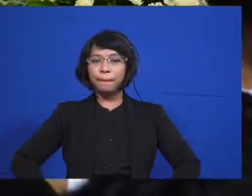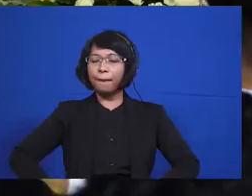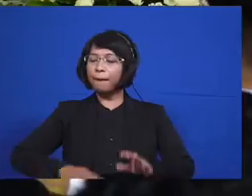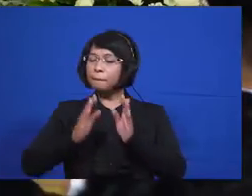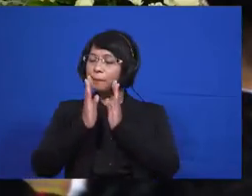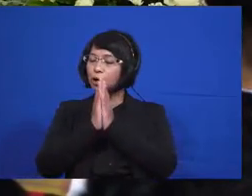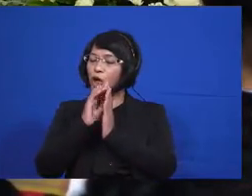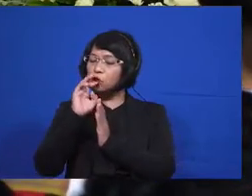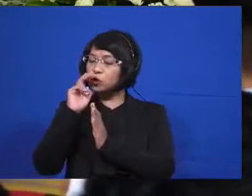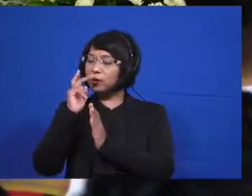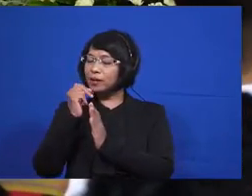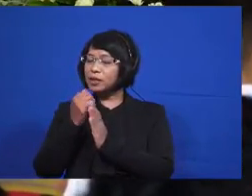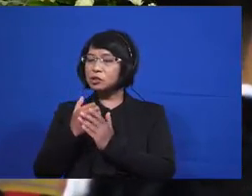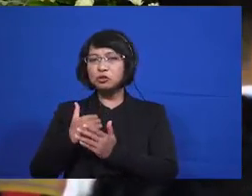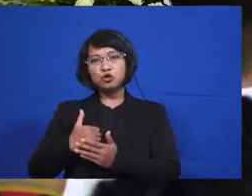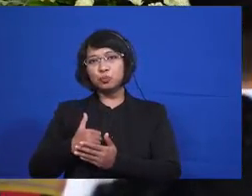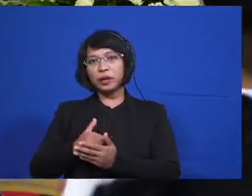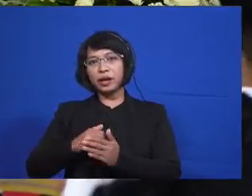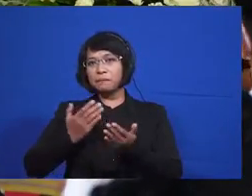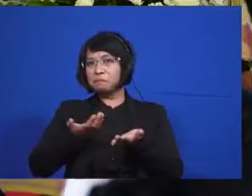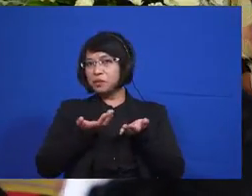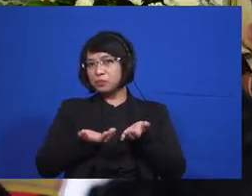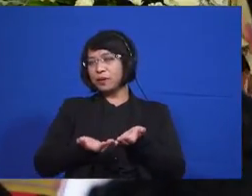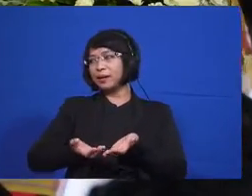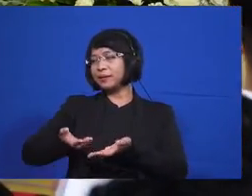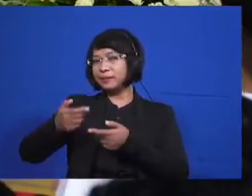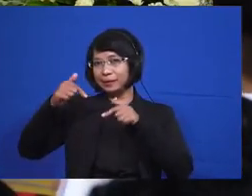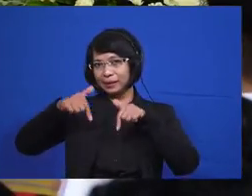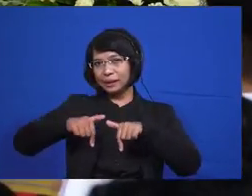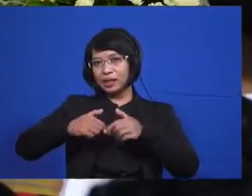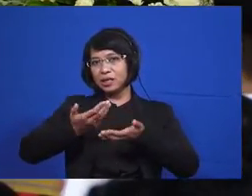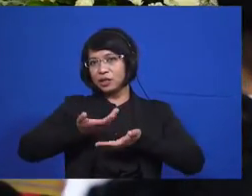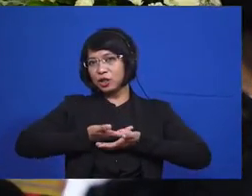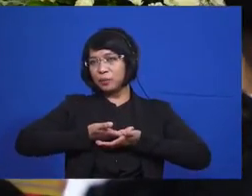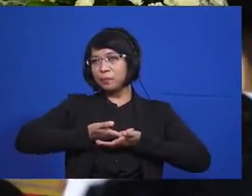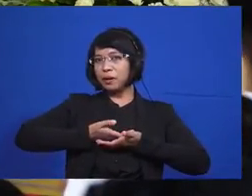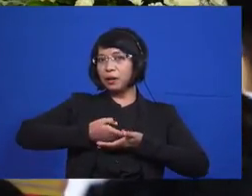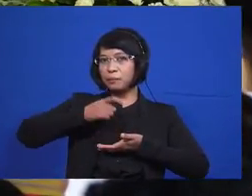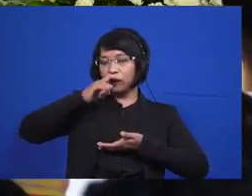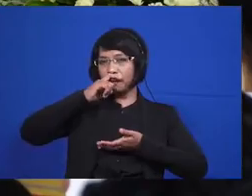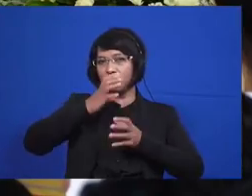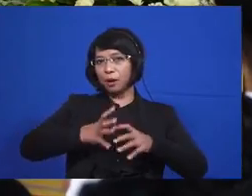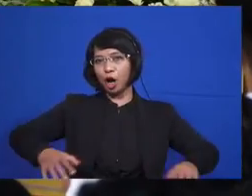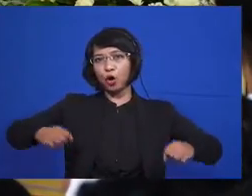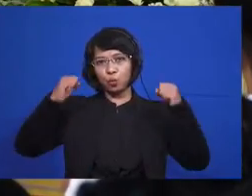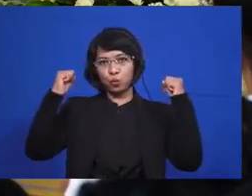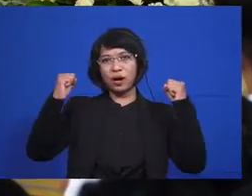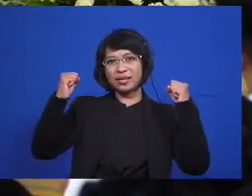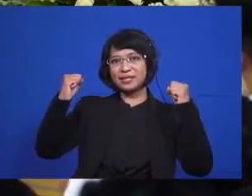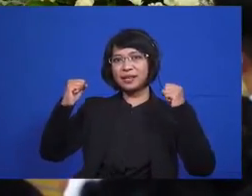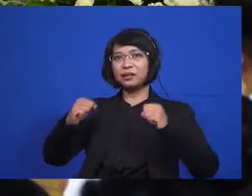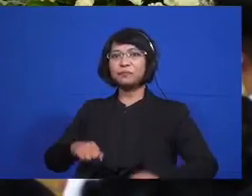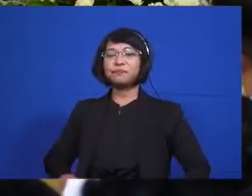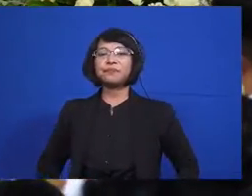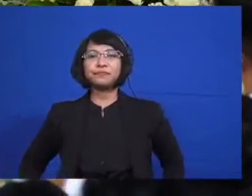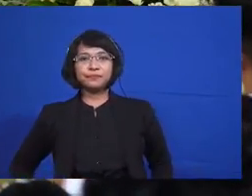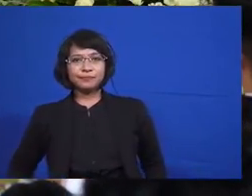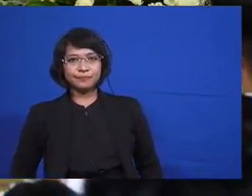Berdoalah saudara-saudari supaya persembahan kita ini diterima oleh Allah Bapa yang Maha Kuasa. Semoga persembahan ini